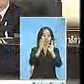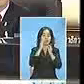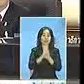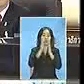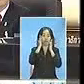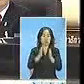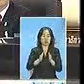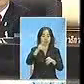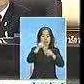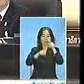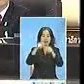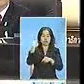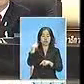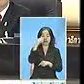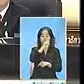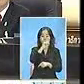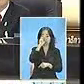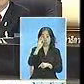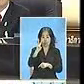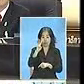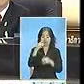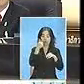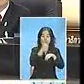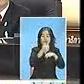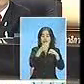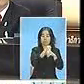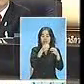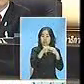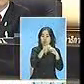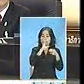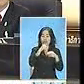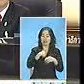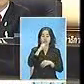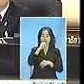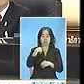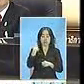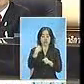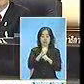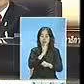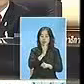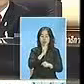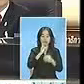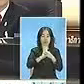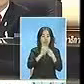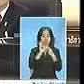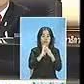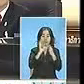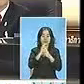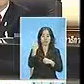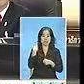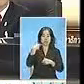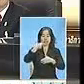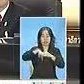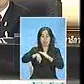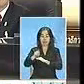สว.เนี่ยที่ไม่สังกัดพรรคอ้างตัวว่าสุจริตอ้างตัวว่าไม่เกี่ยวข้องก็ไปแ